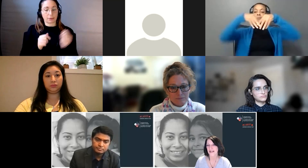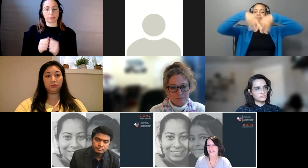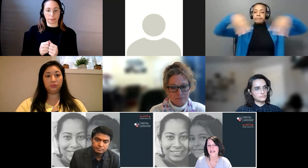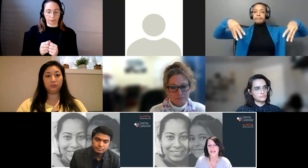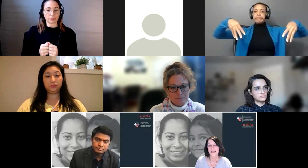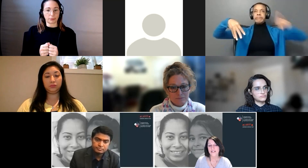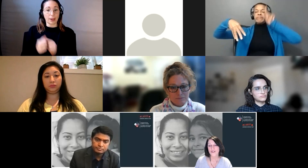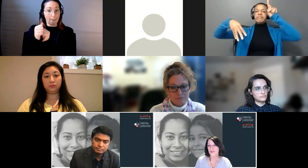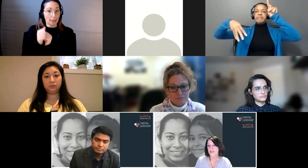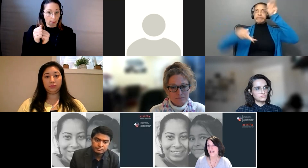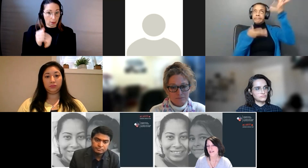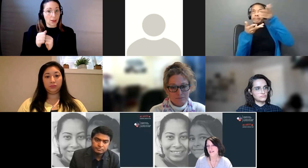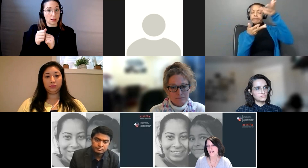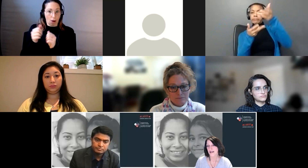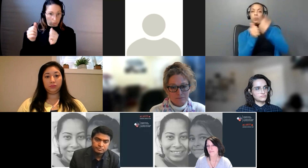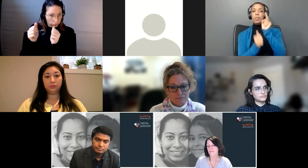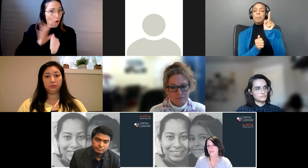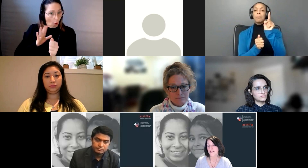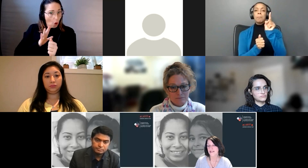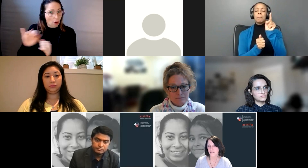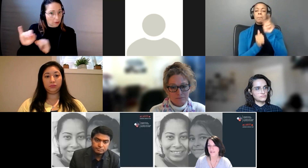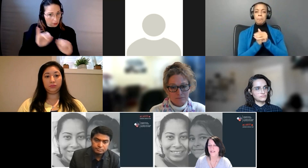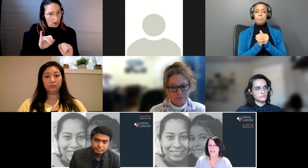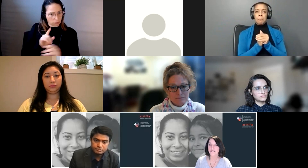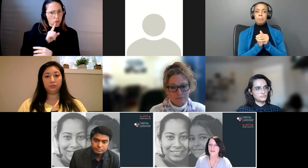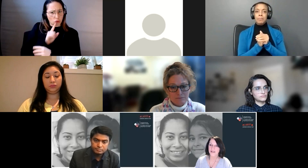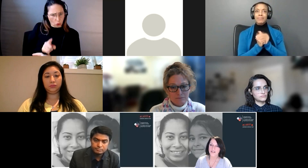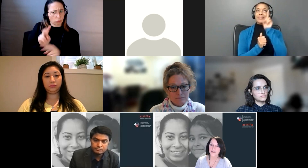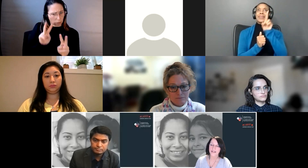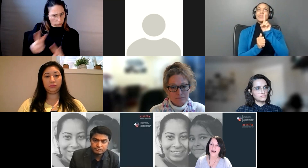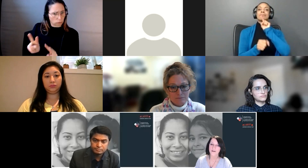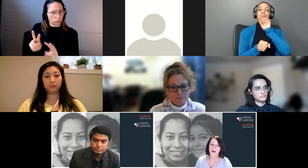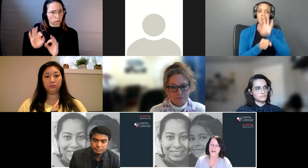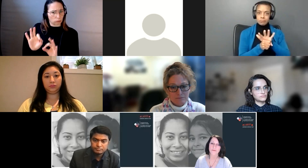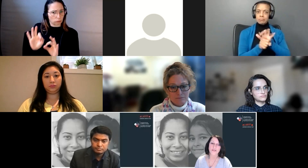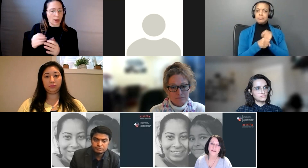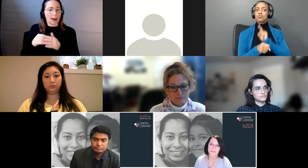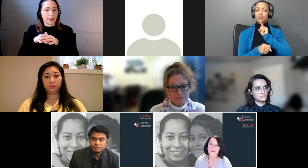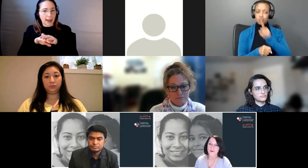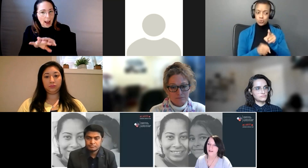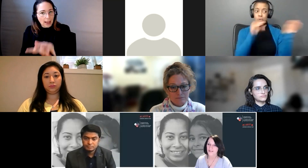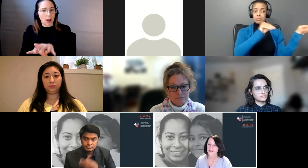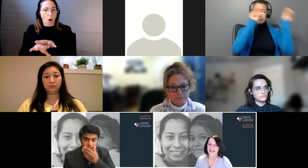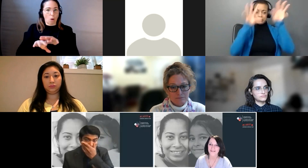pour les immigrants où nous assurons que l'intégration